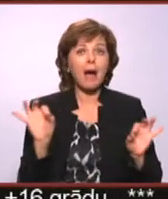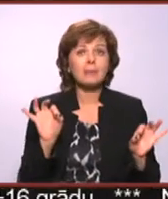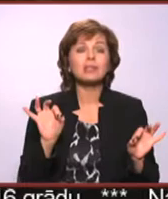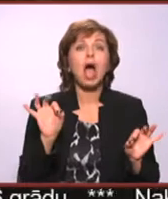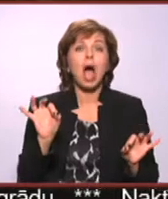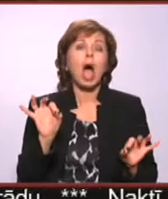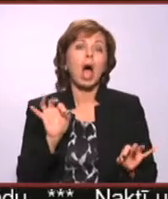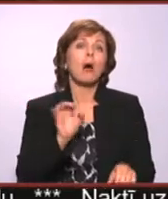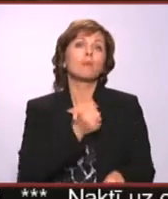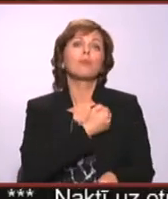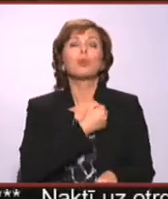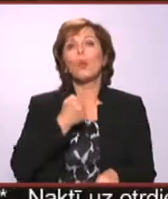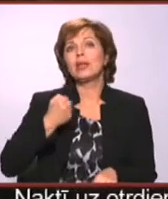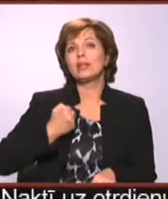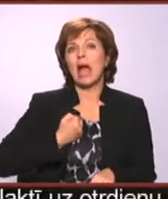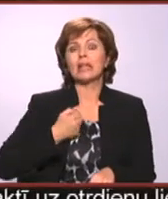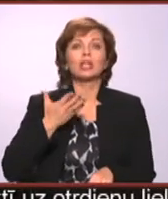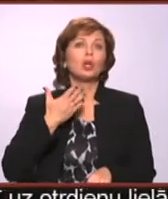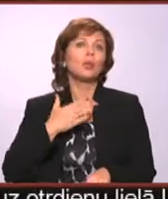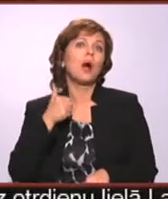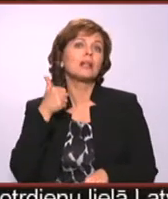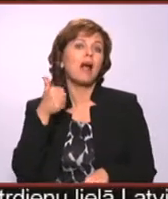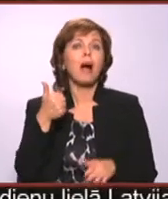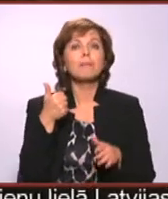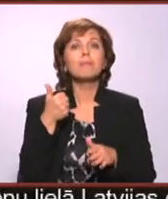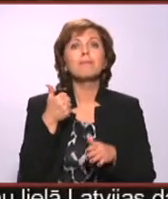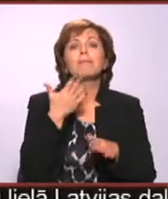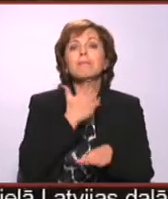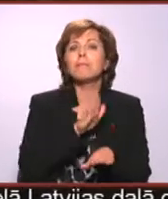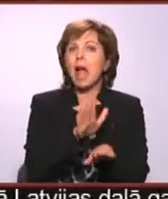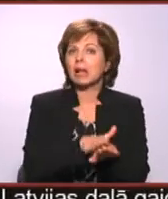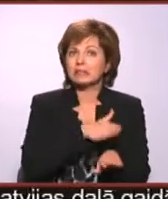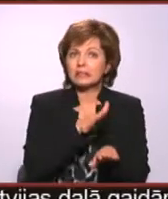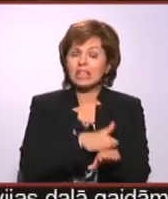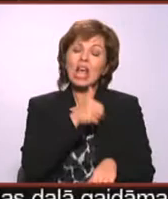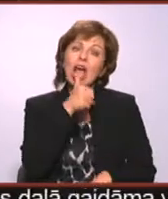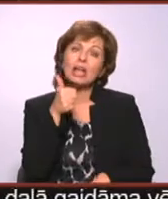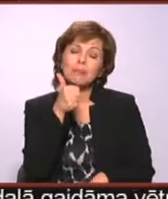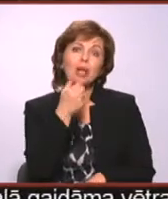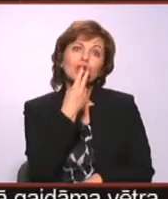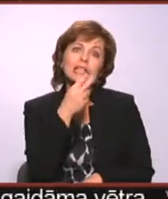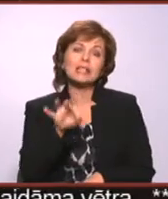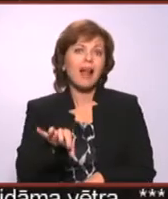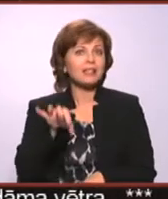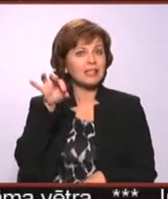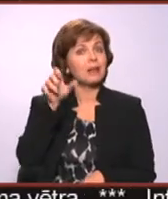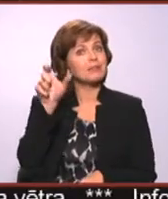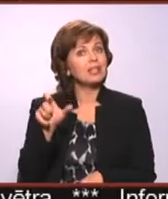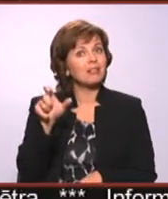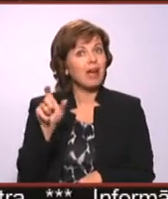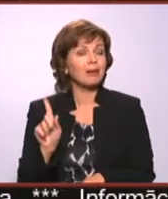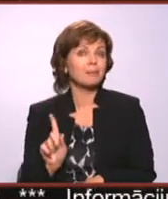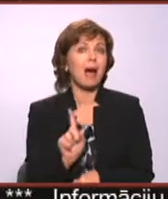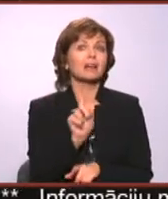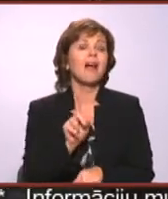bruņinieks, kurš mums te, bet viņš ir ļoti labistīgs. Viņš ir tiešām labistīgs un tikai īpaši izredzētiem cilvēkiem viņš parādās. Nav tā,